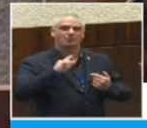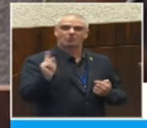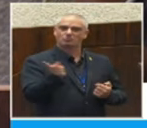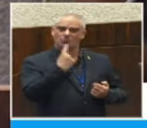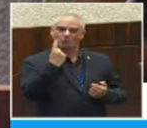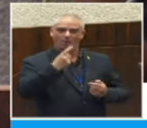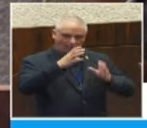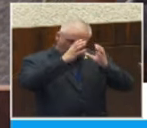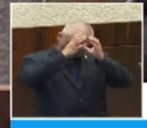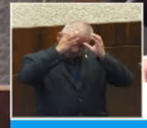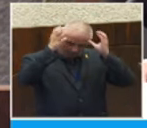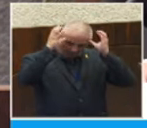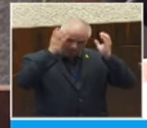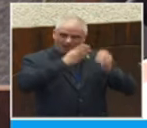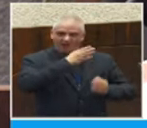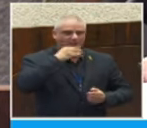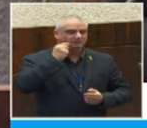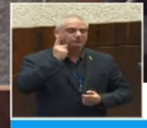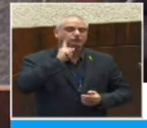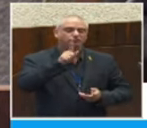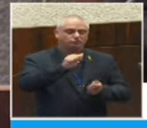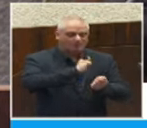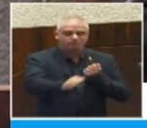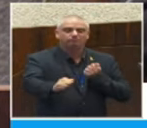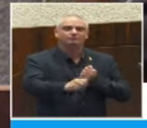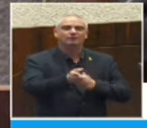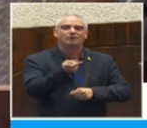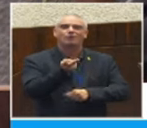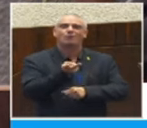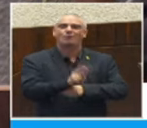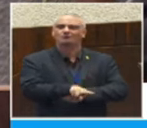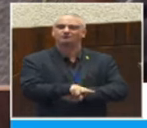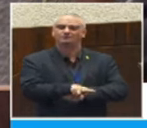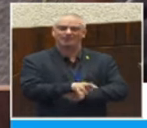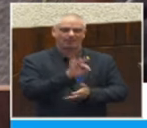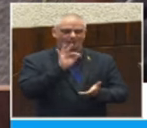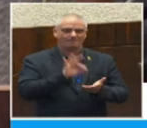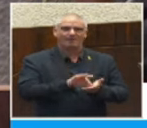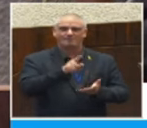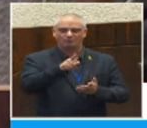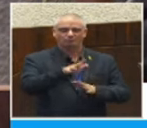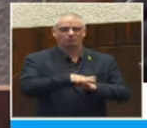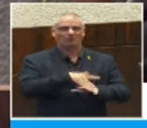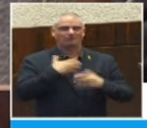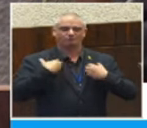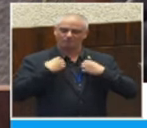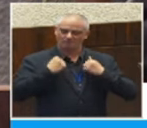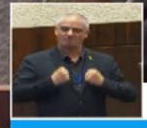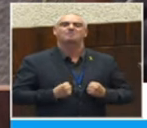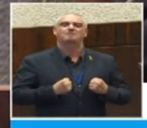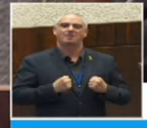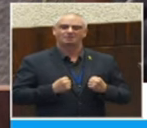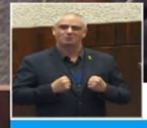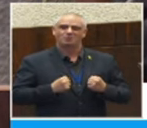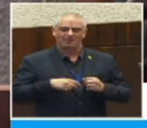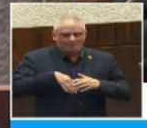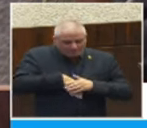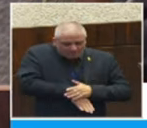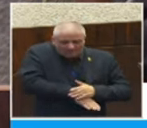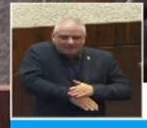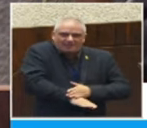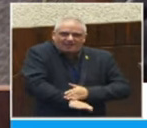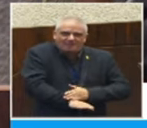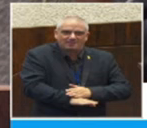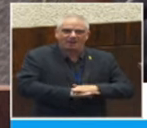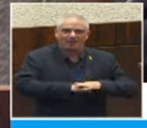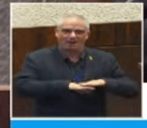נסראללה, יימח שמו, חוסל במקום בו הרגיש הכי בטוח, מתחת לקרקע